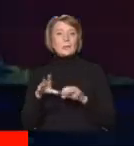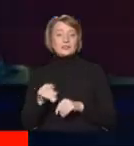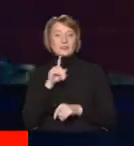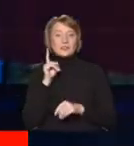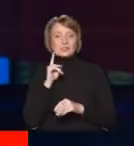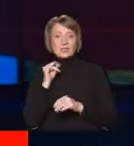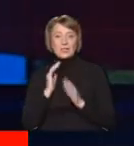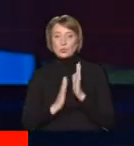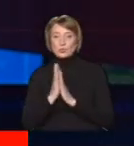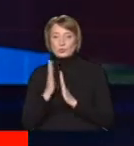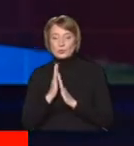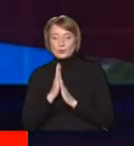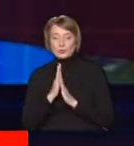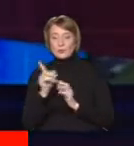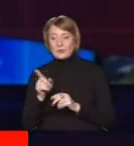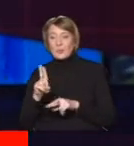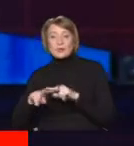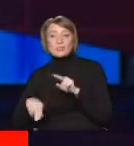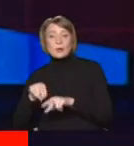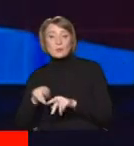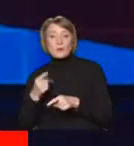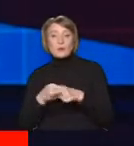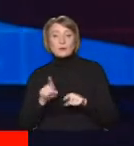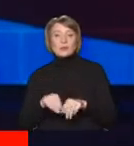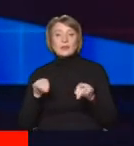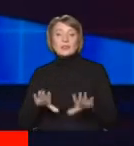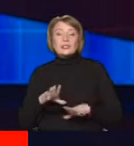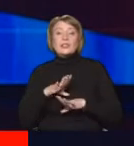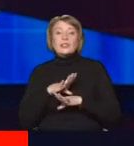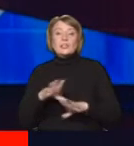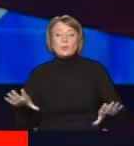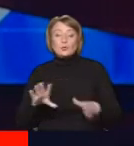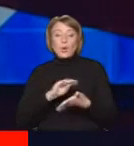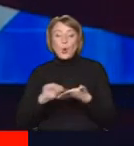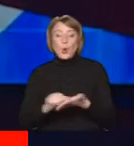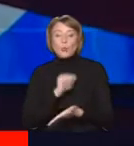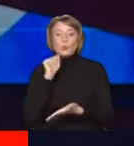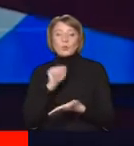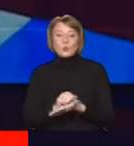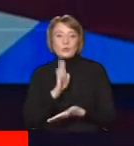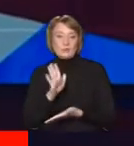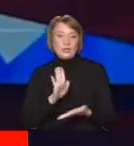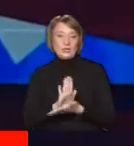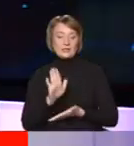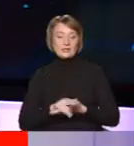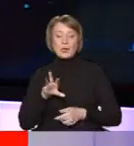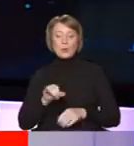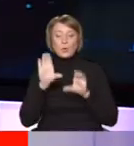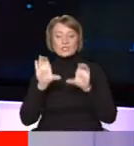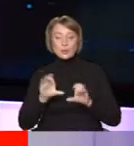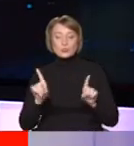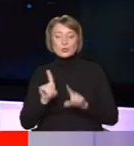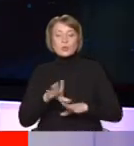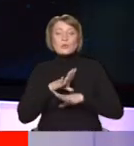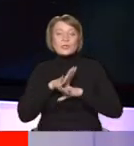зону, так, під житлову забудову. Але це рішення не було опубліковано в газеті. А по закону, якщо воно не було опубліковано,